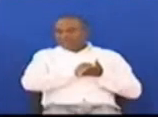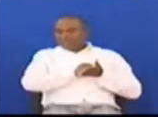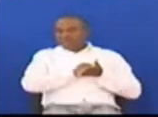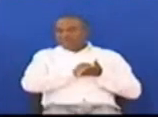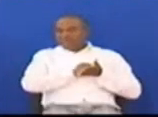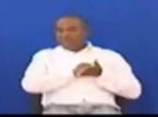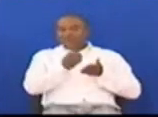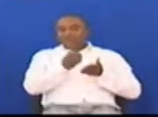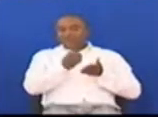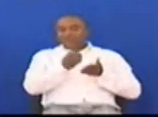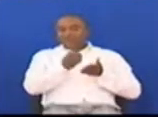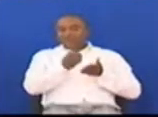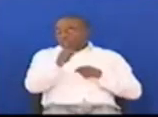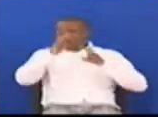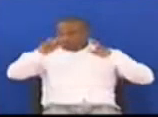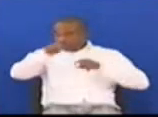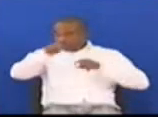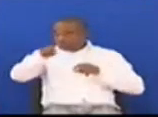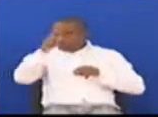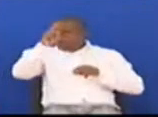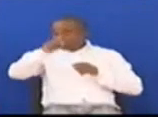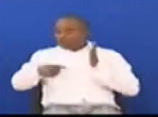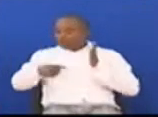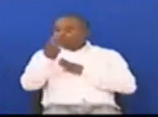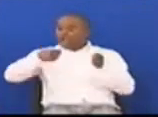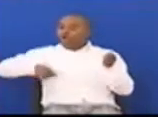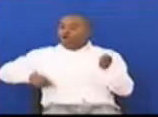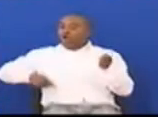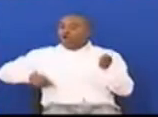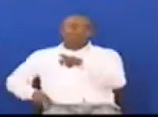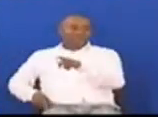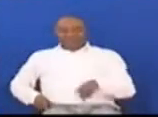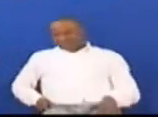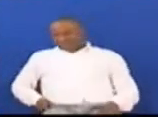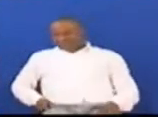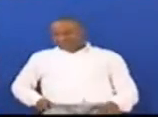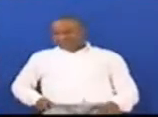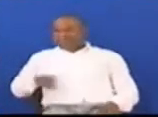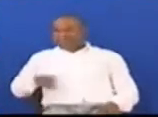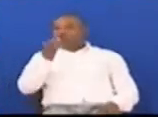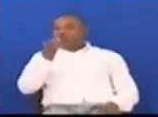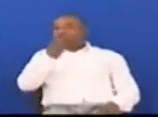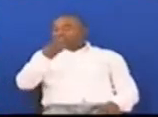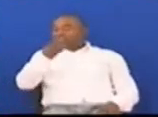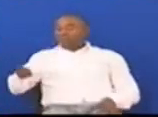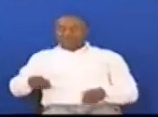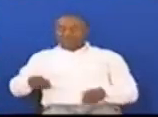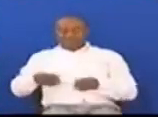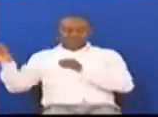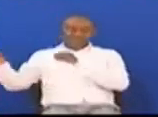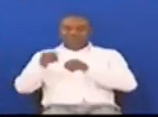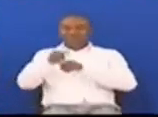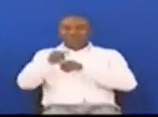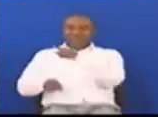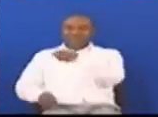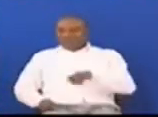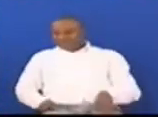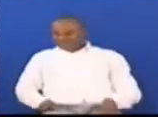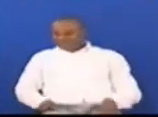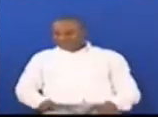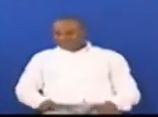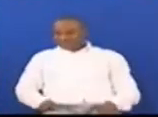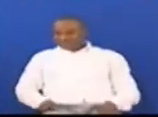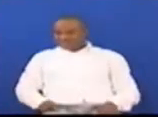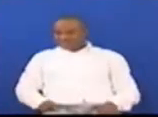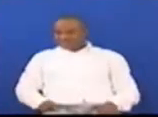moja. Kwanza tena mwenyewe ukimchunguza au ni mkongomani huyo. Waarabu alimtoa akamleta huko. Sasa mtaniweka mahali